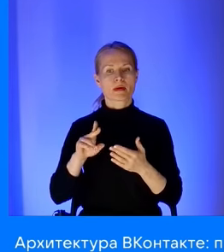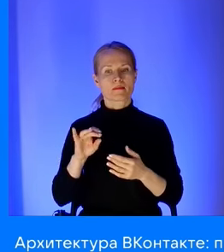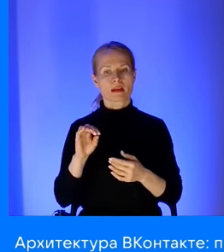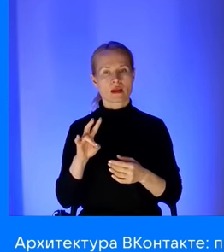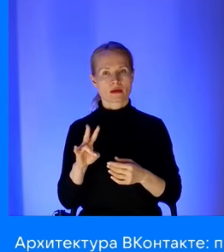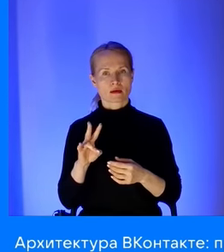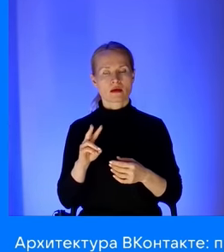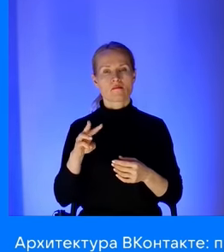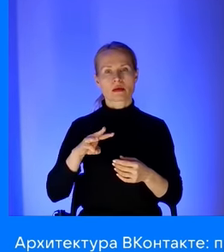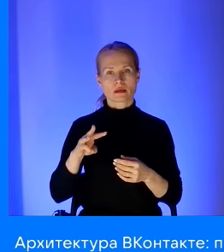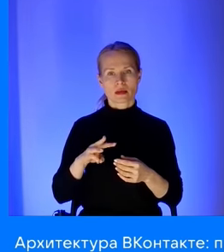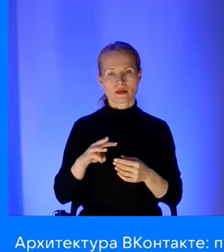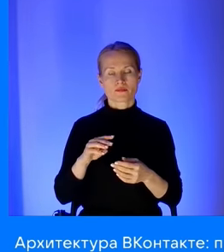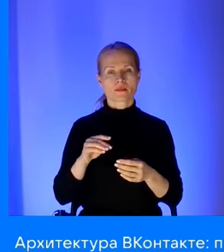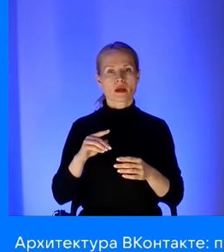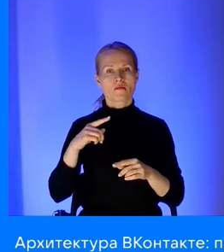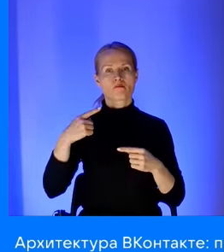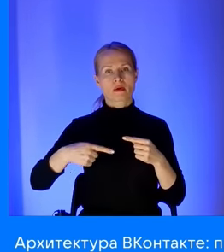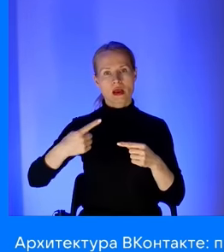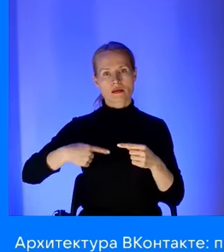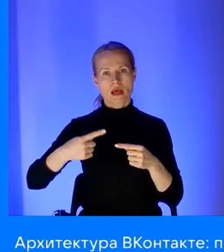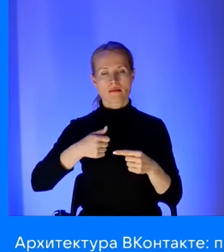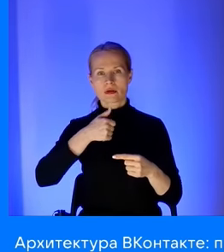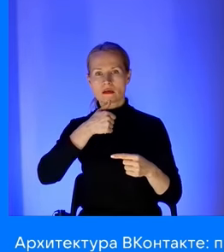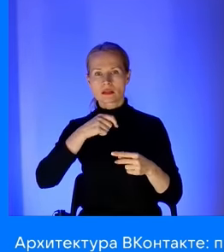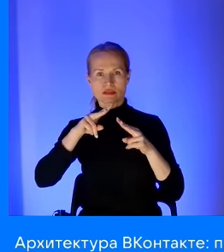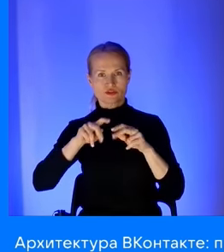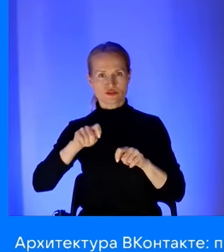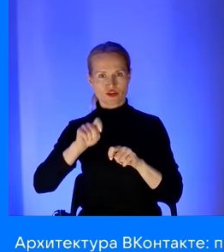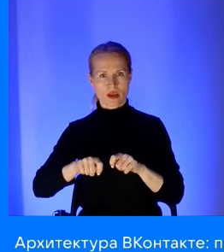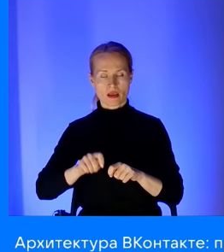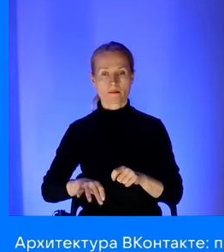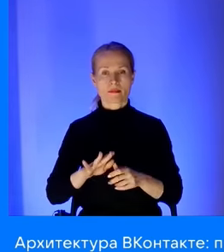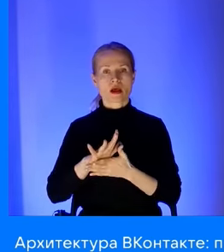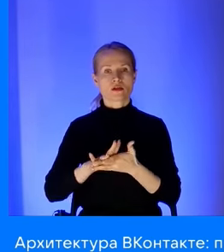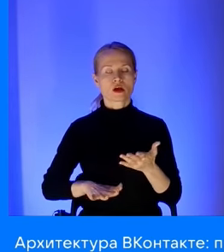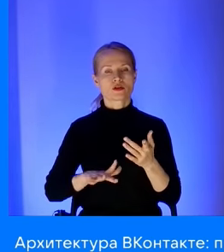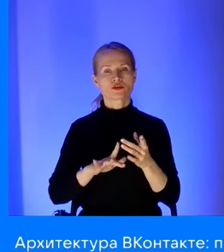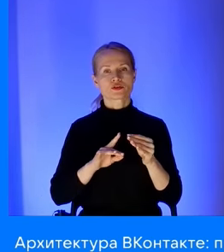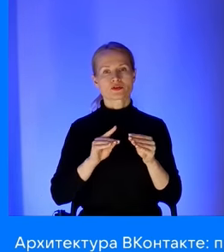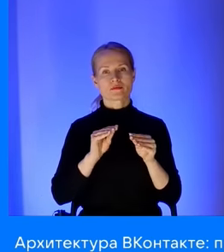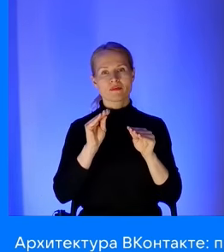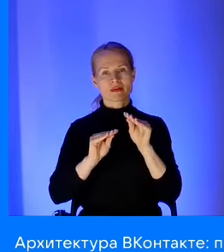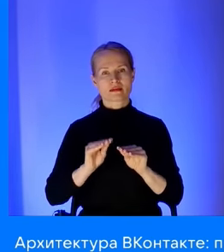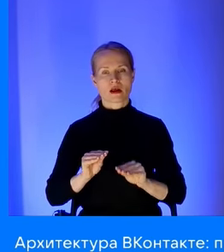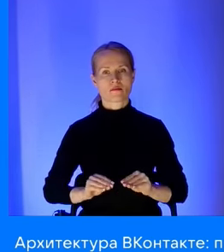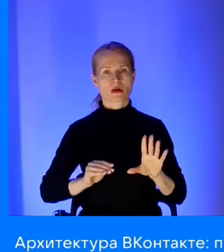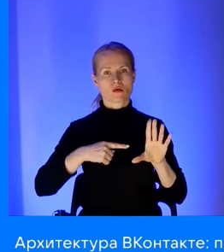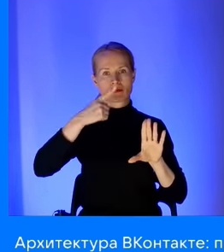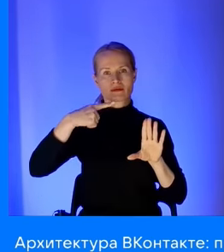далее мы прогоняем её на TC чеке далее мы строим такой